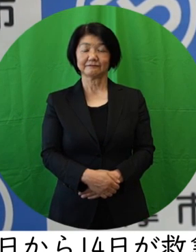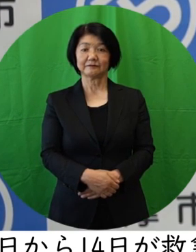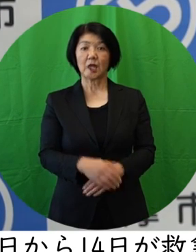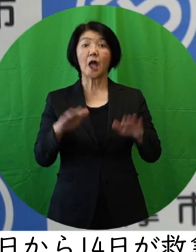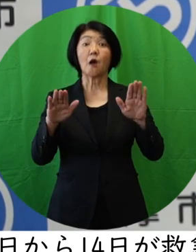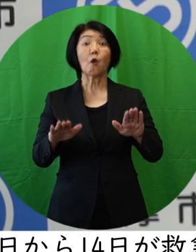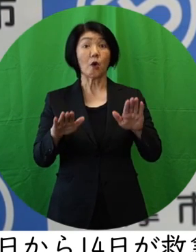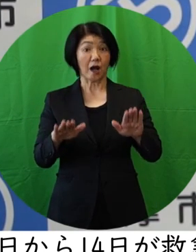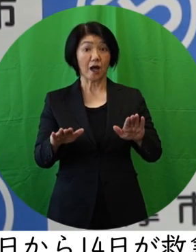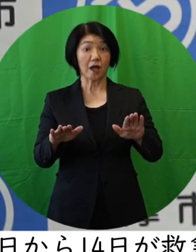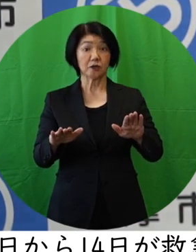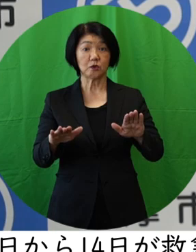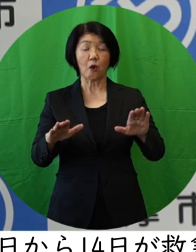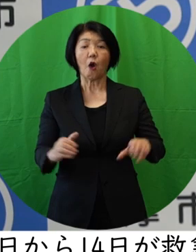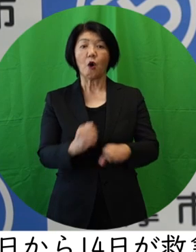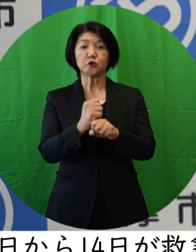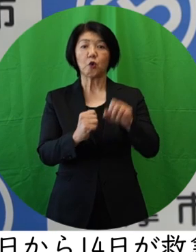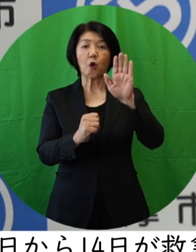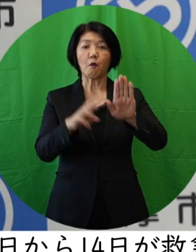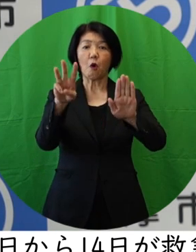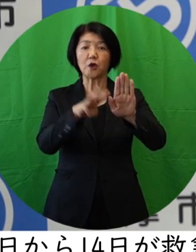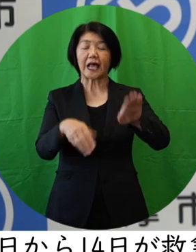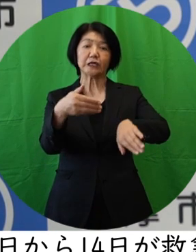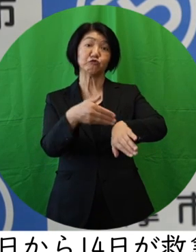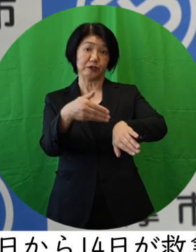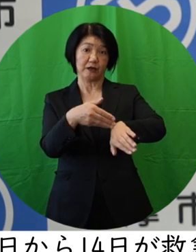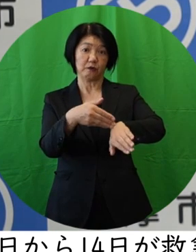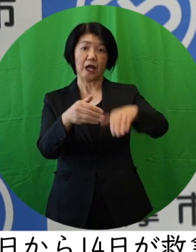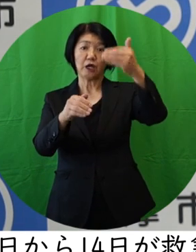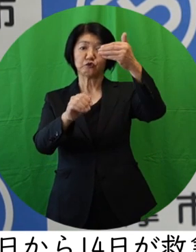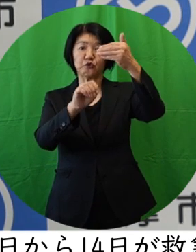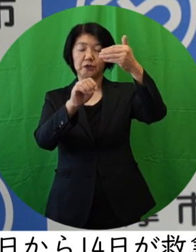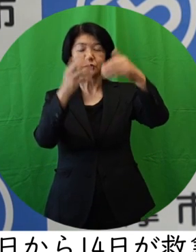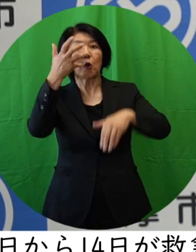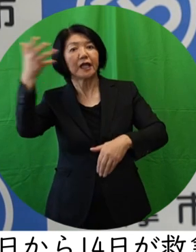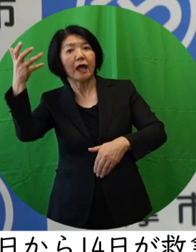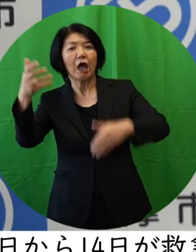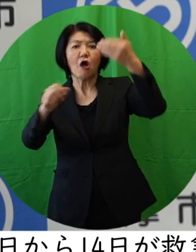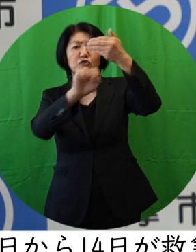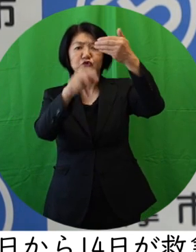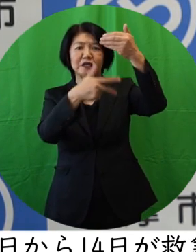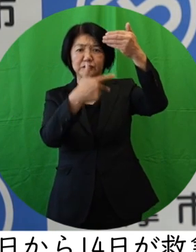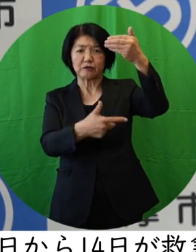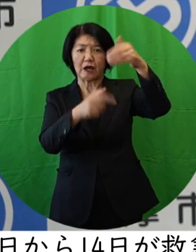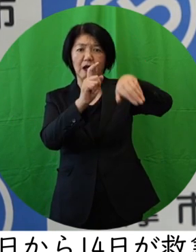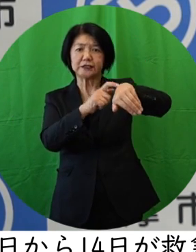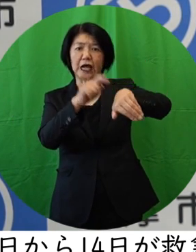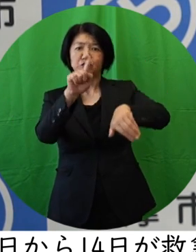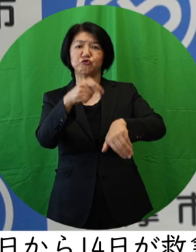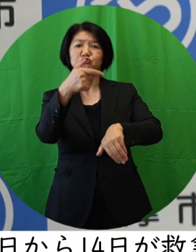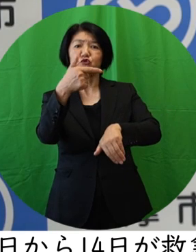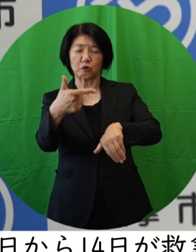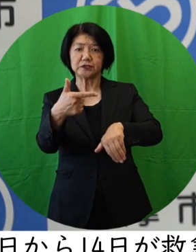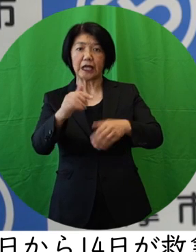今回の総合防災訓練は9月7日16時多